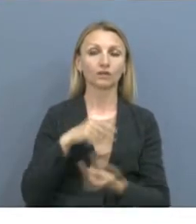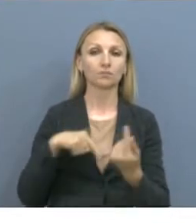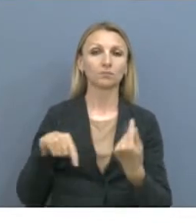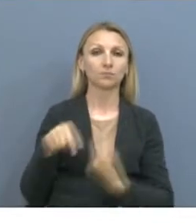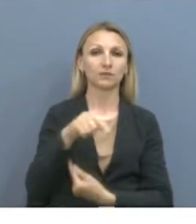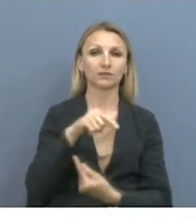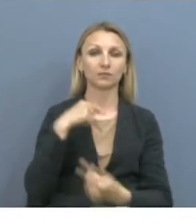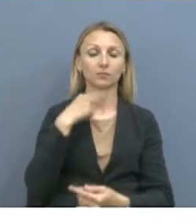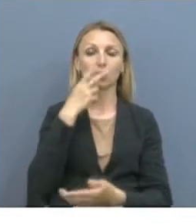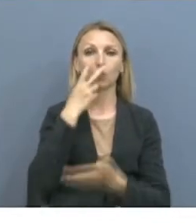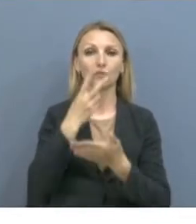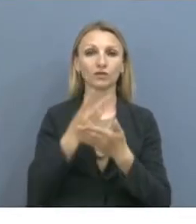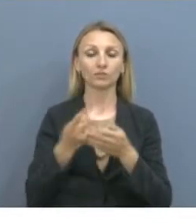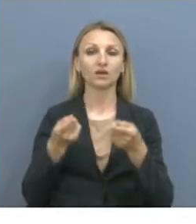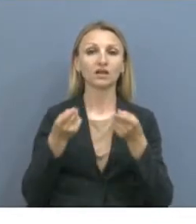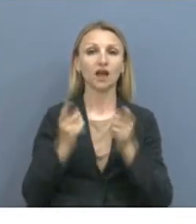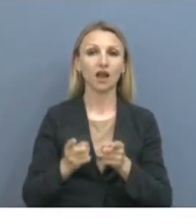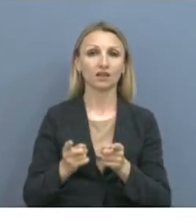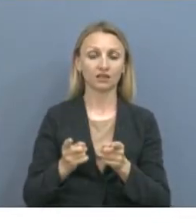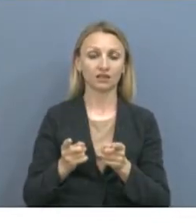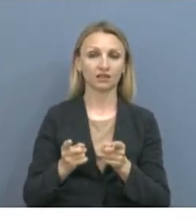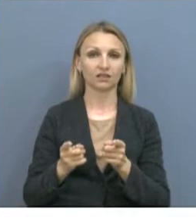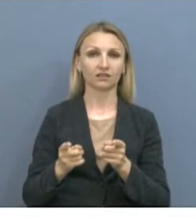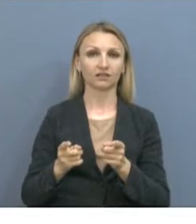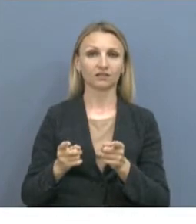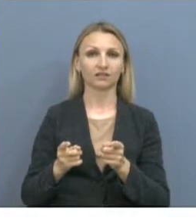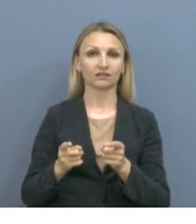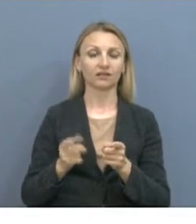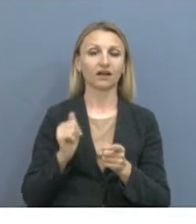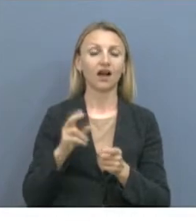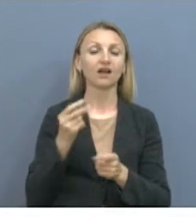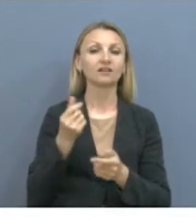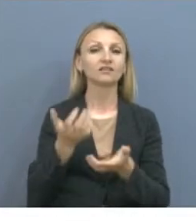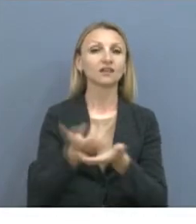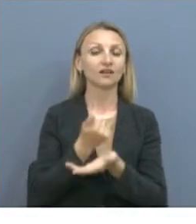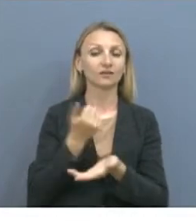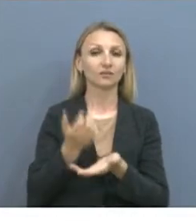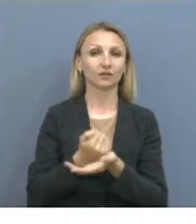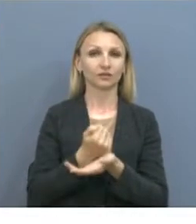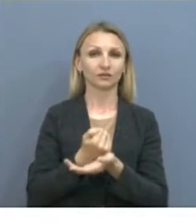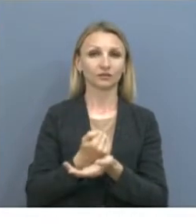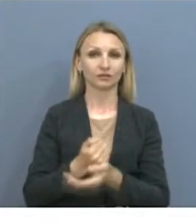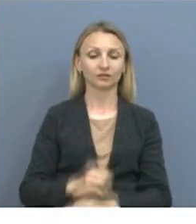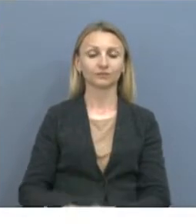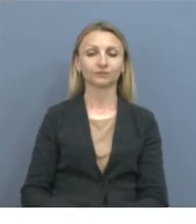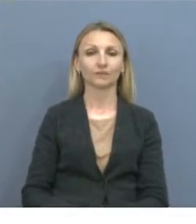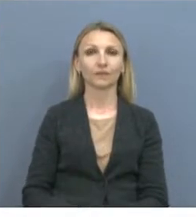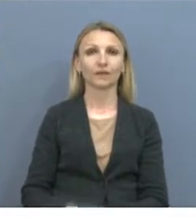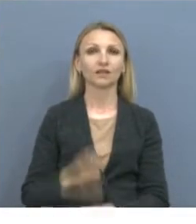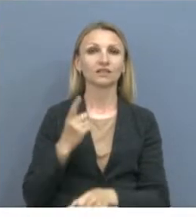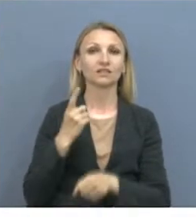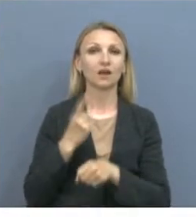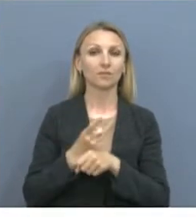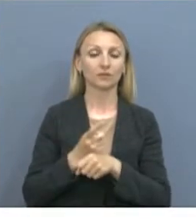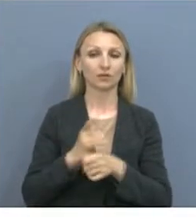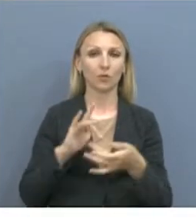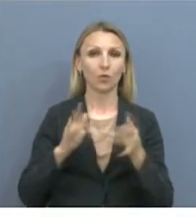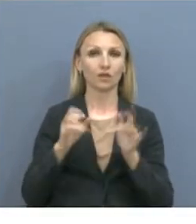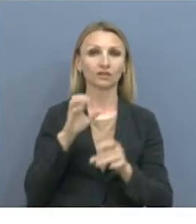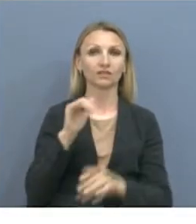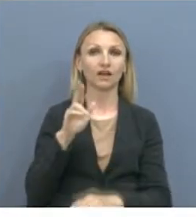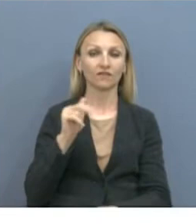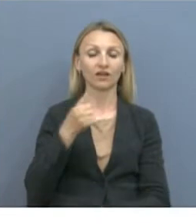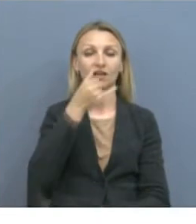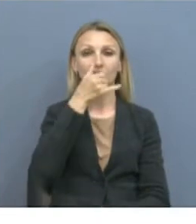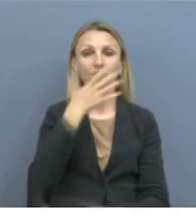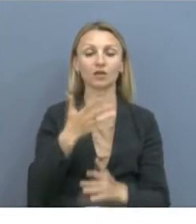увидим реальные обороты как субъектов игорного бизнеса, так и самих игроков. Запретить онлайн-ставки невозможно, даже